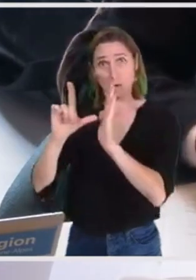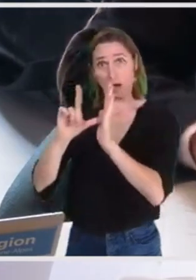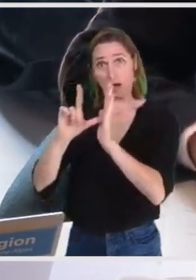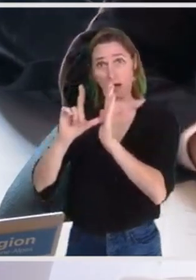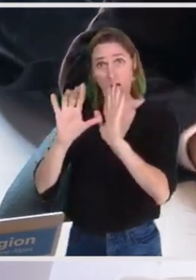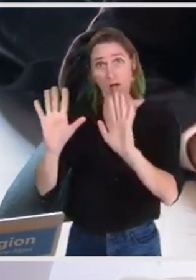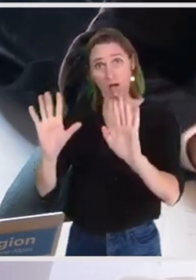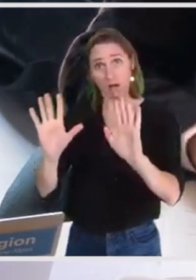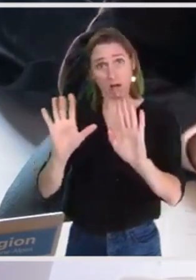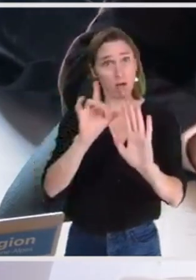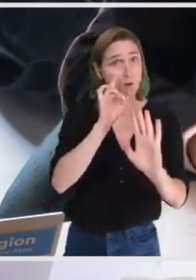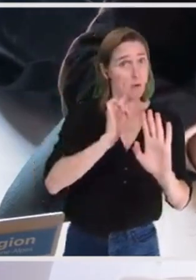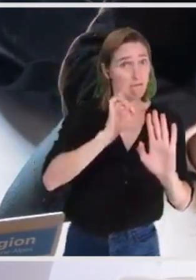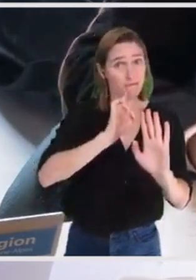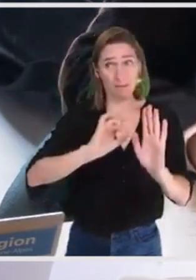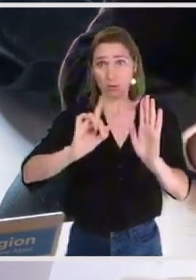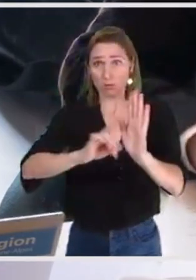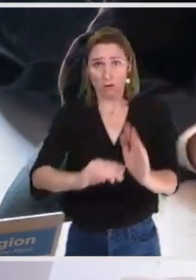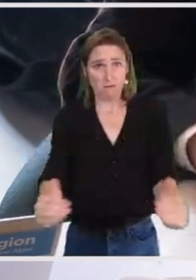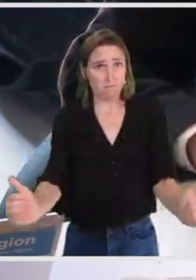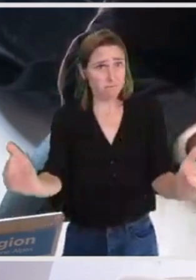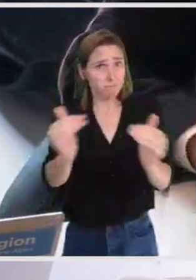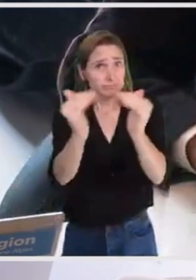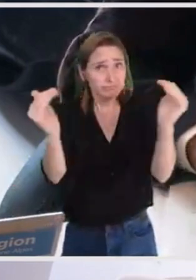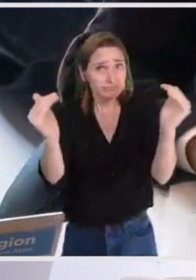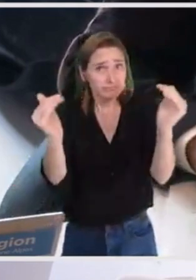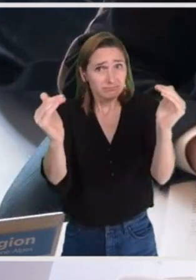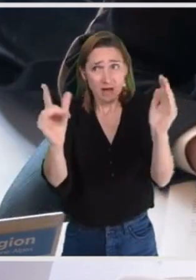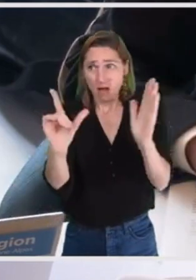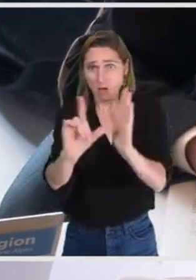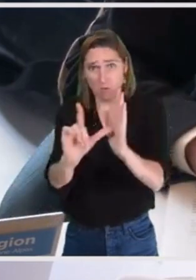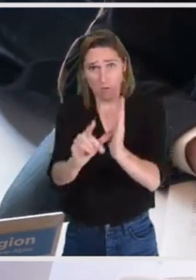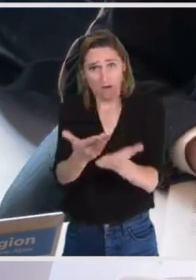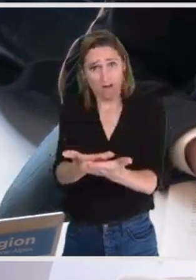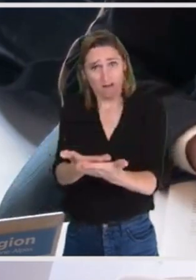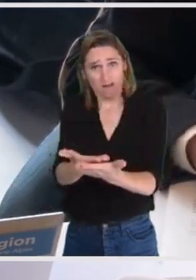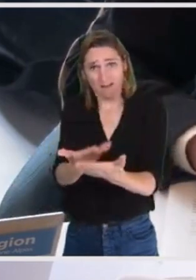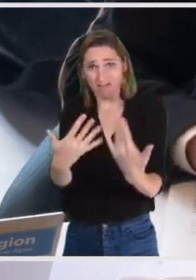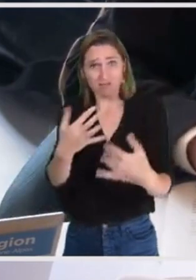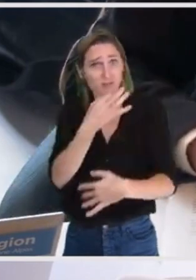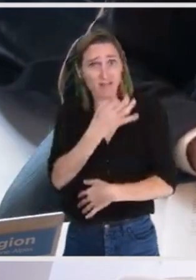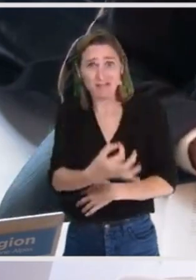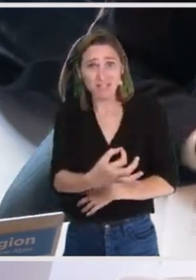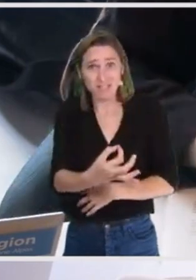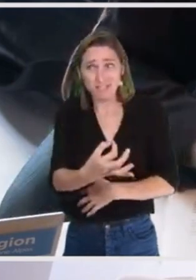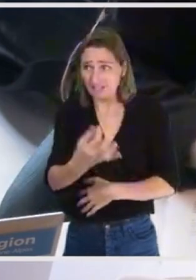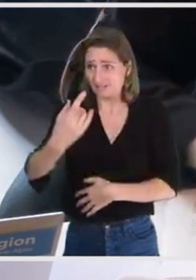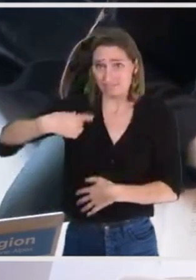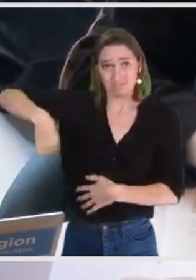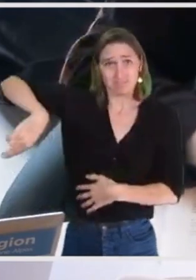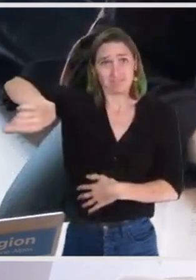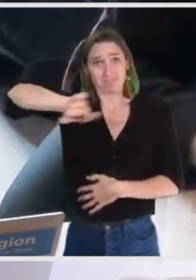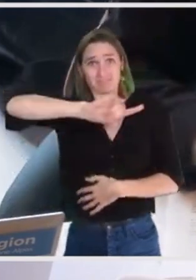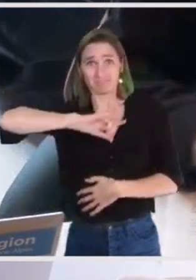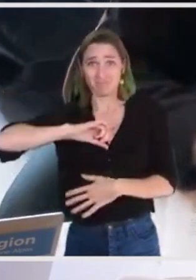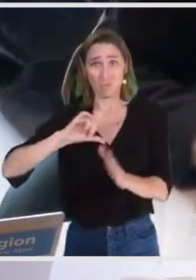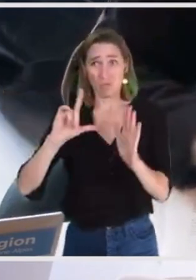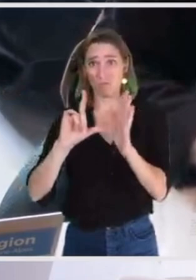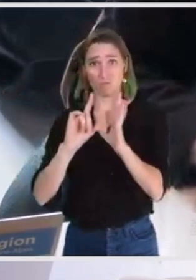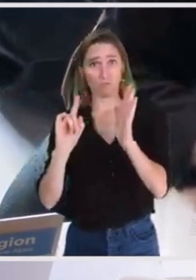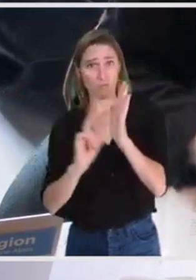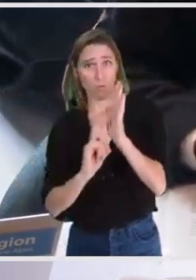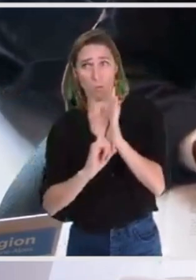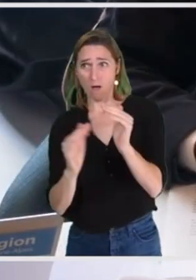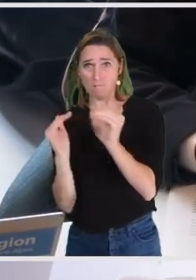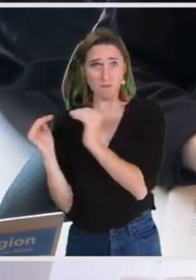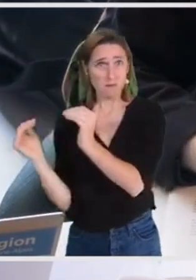ils ont les mêmes droits. La loi, elle le dit, nous avons les mêmes droits. Nous sommes régis